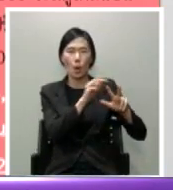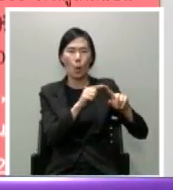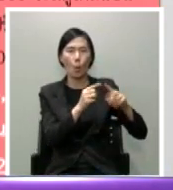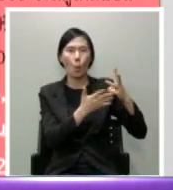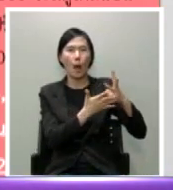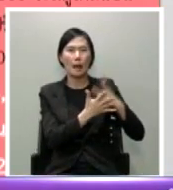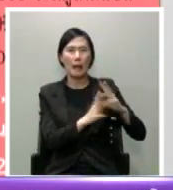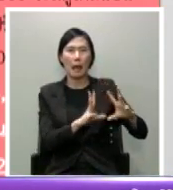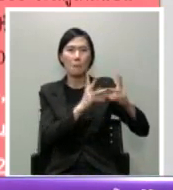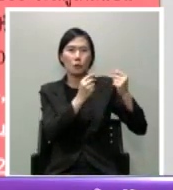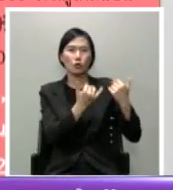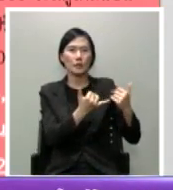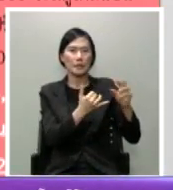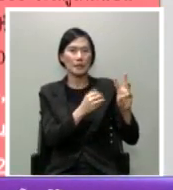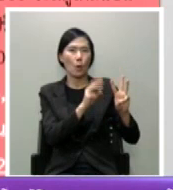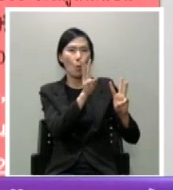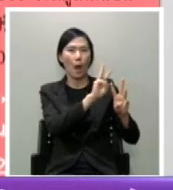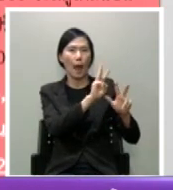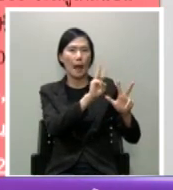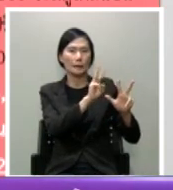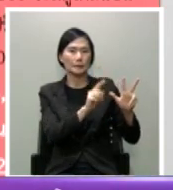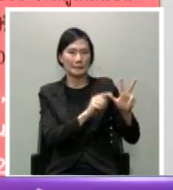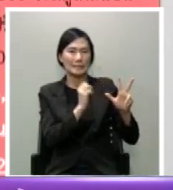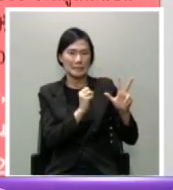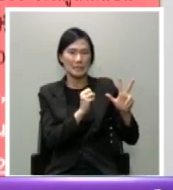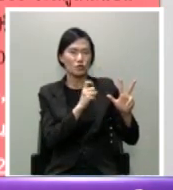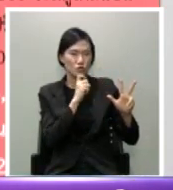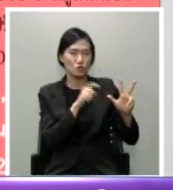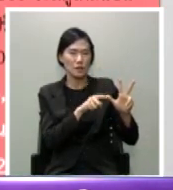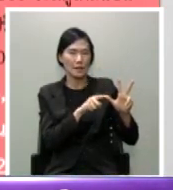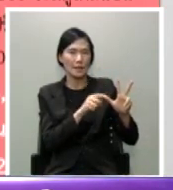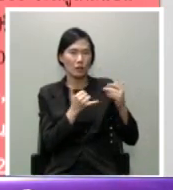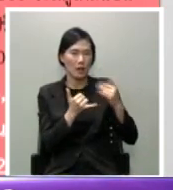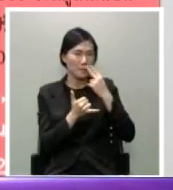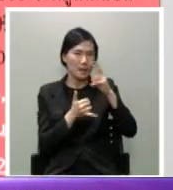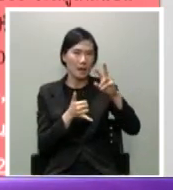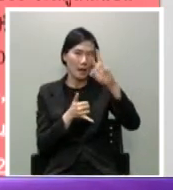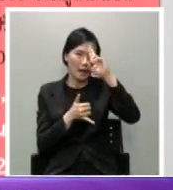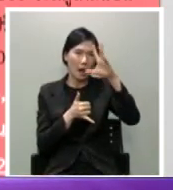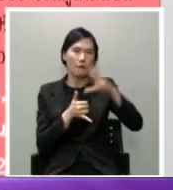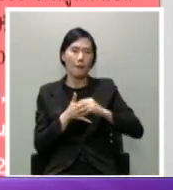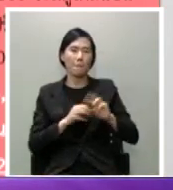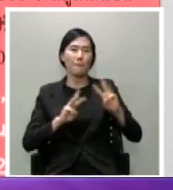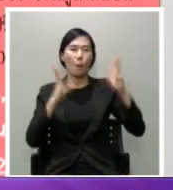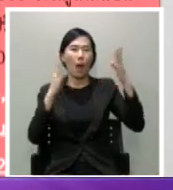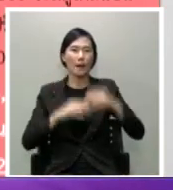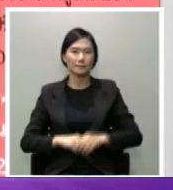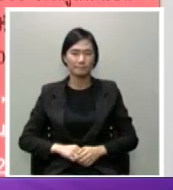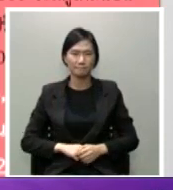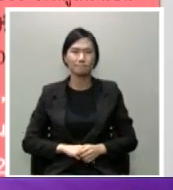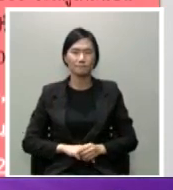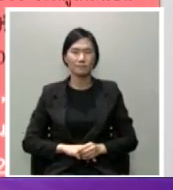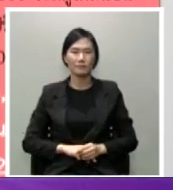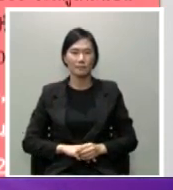ยังคัดเข้ามาไม่ได้จีนยังไม่หมดยืนอยู่พอดีมีไข้หวัดโคโรนาแกก็เลยไม่ว่าง